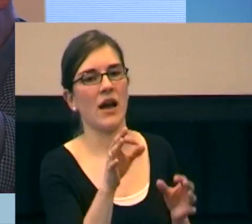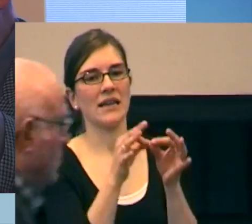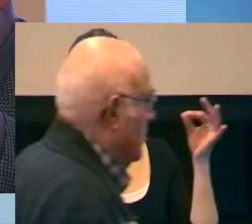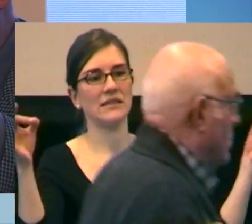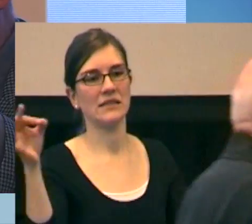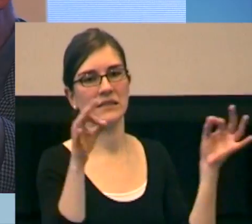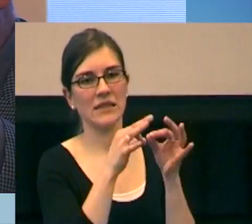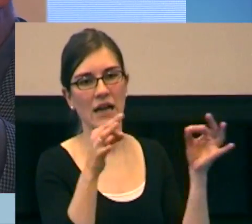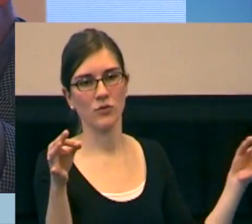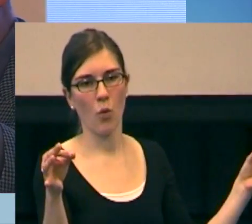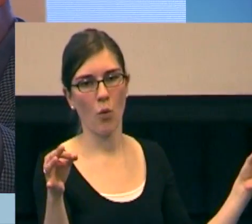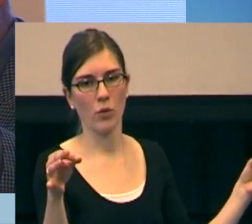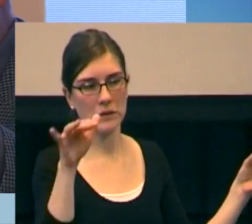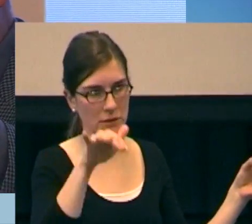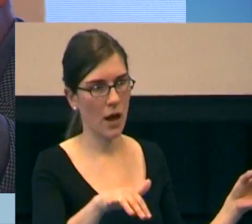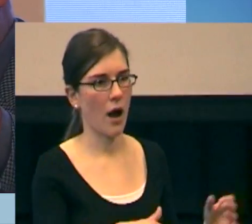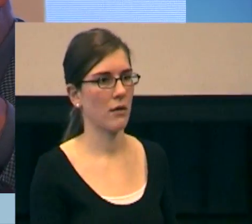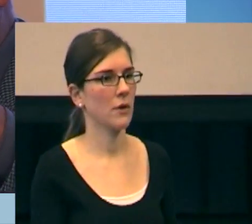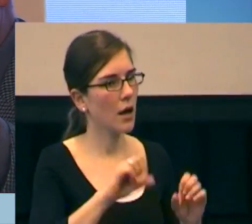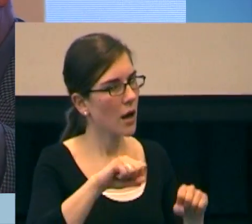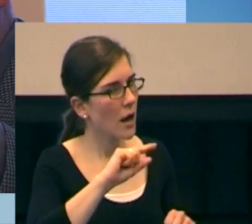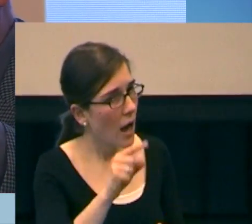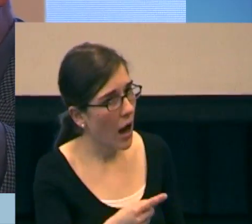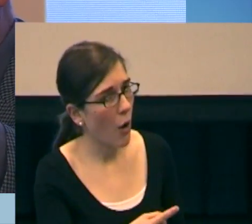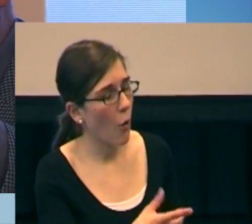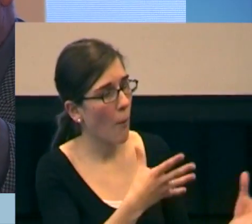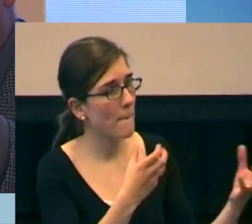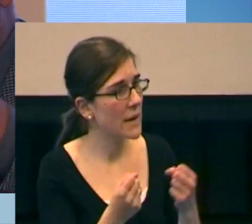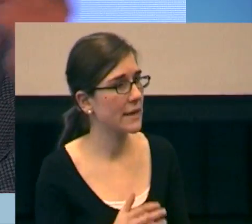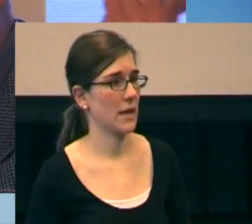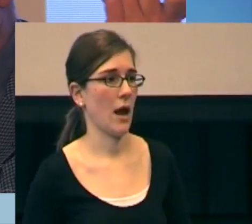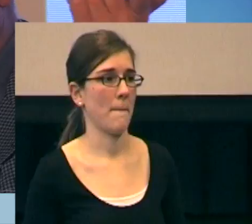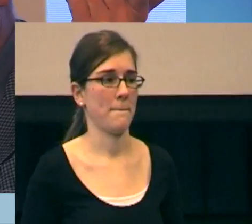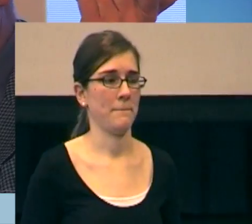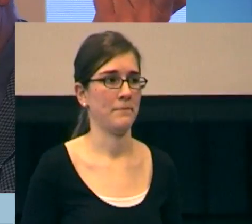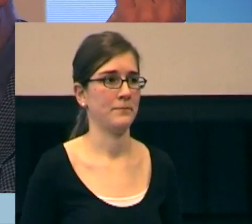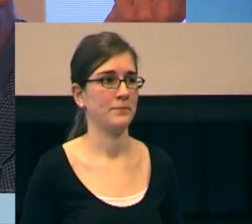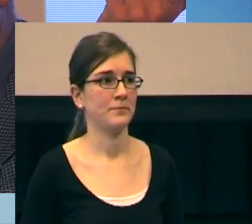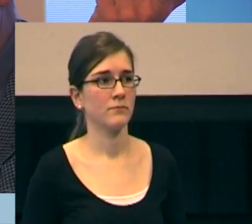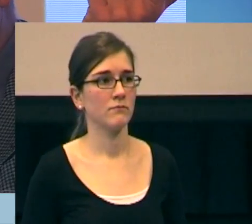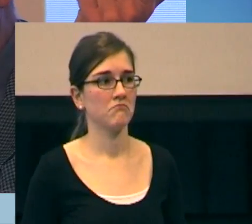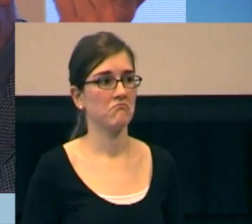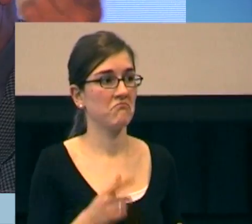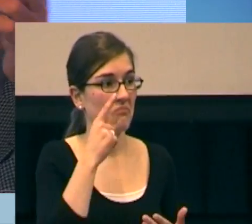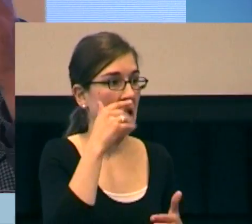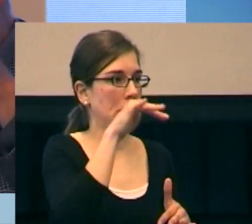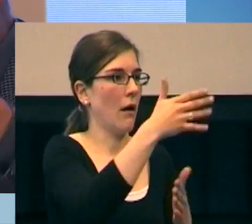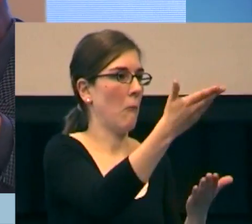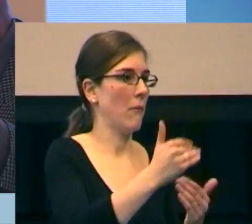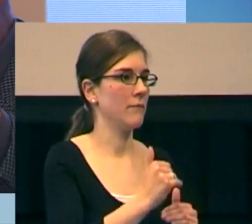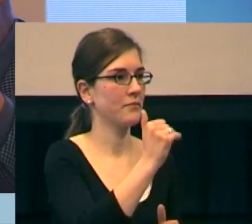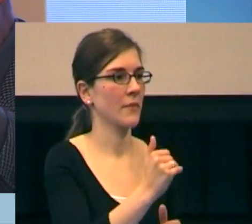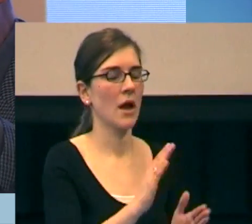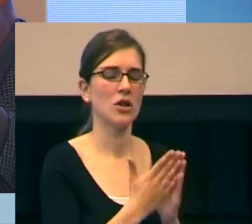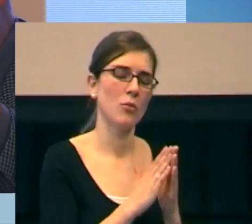Bundesverbandes dabei die können Sie selbstverständlich gern ebenfalls nehmen so weiter noch Bestand ist diese